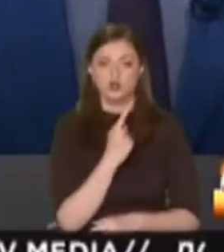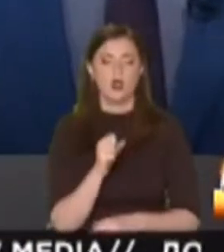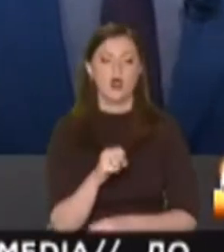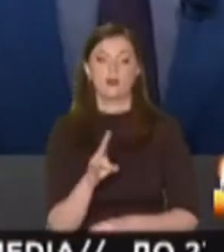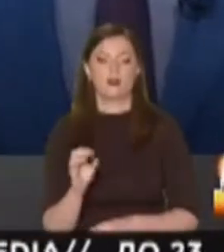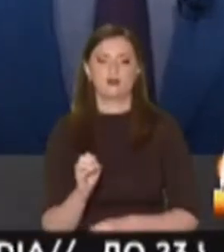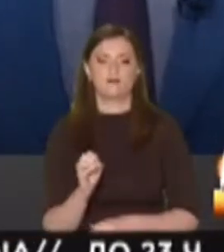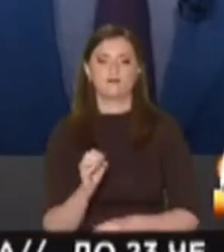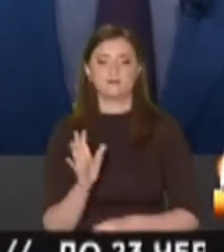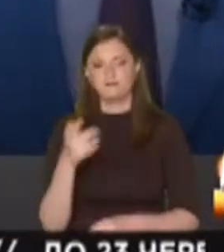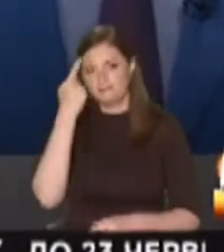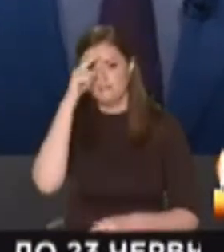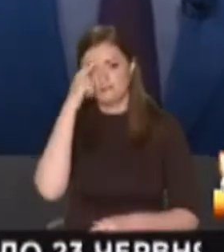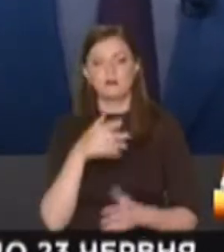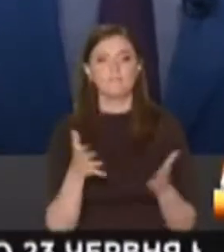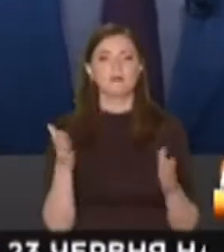не в ілюзії.